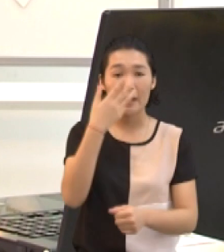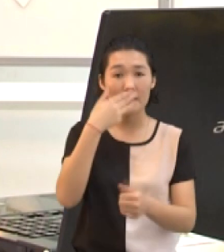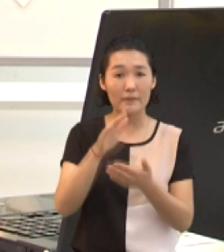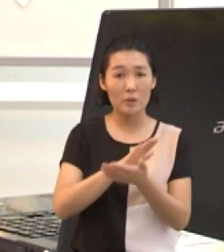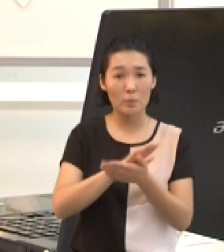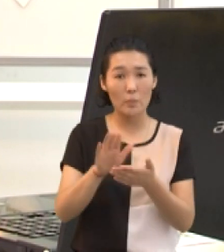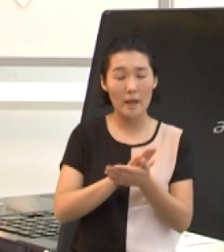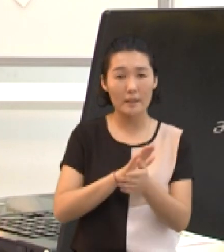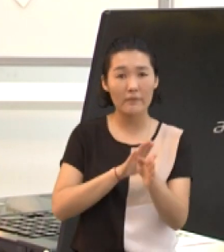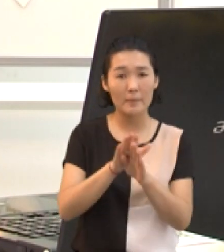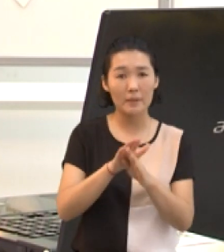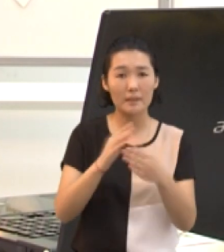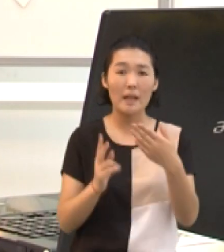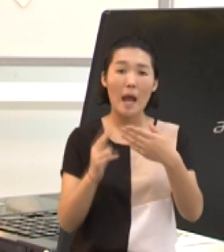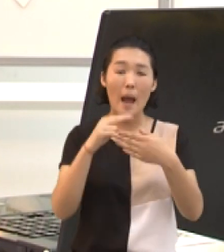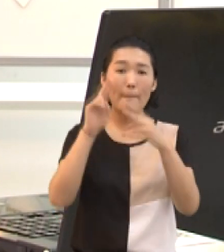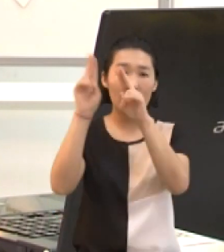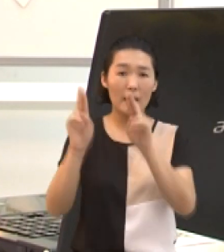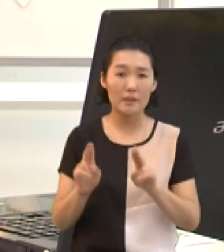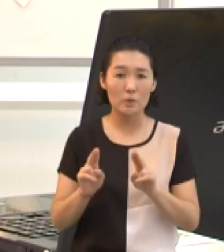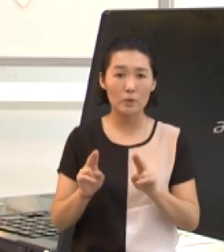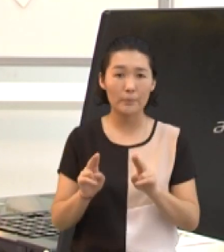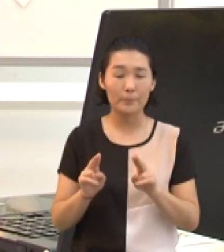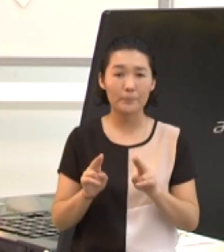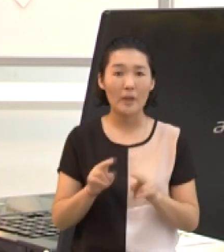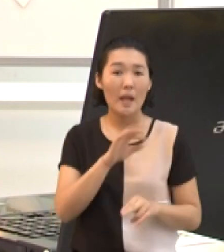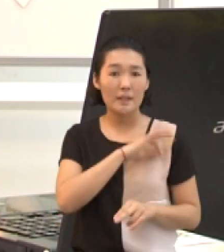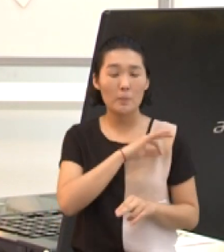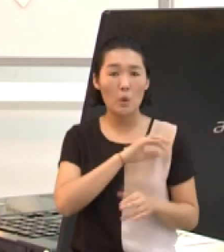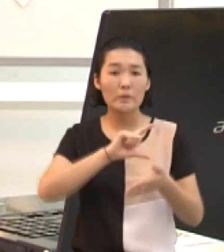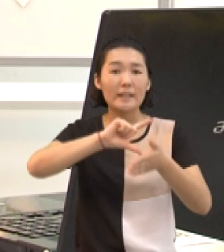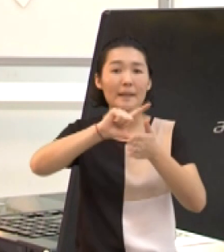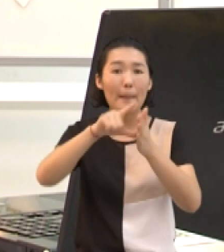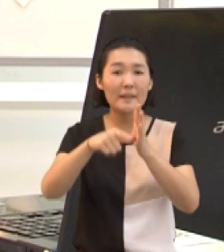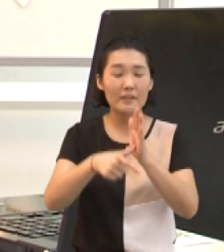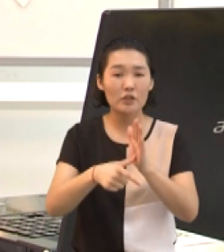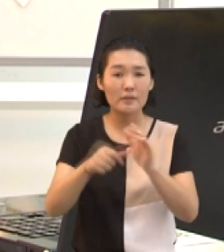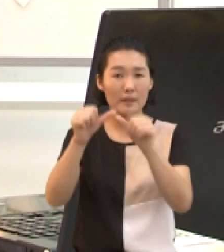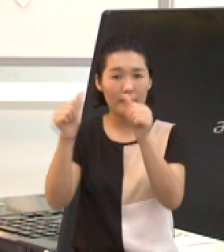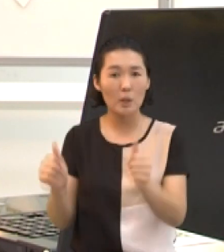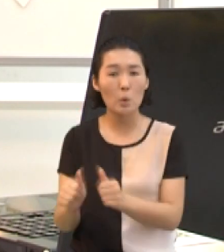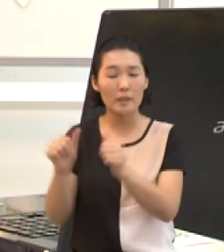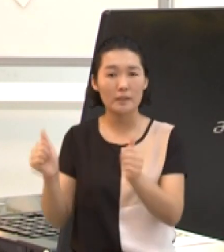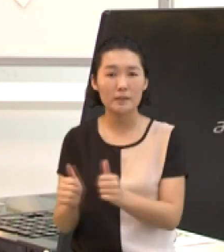бумаги выполнить аппликацию, используя геометрические фигуры.